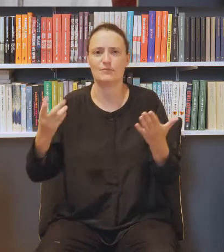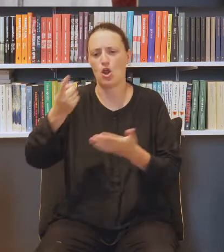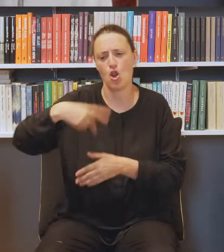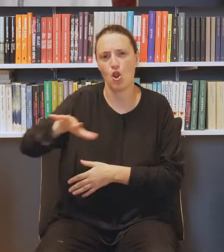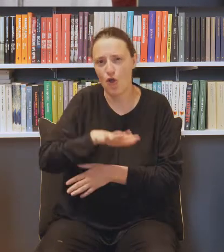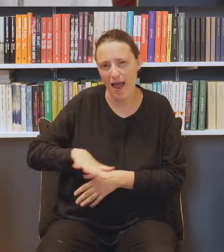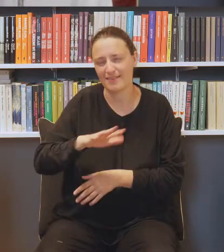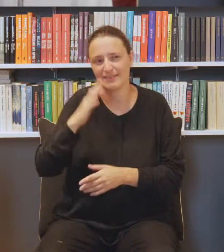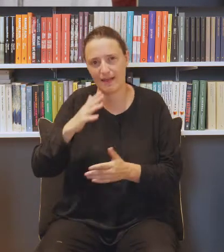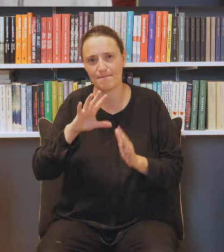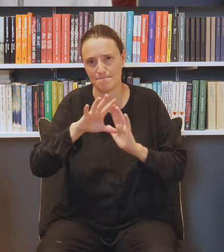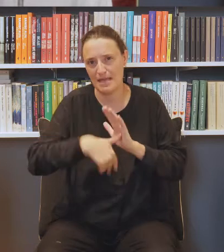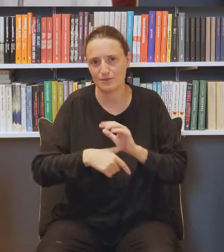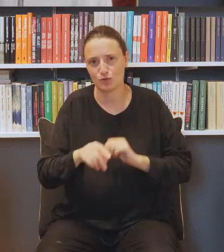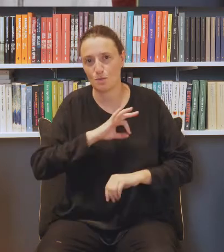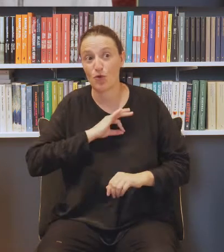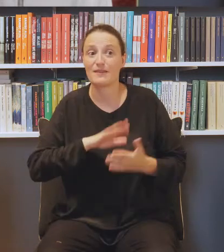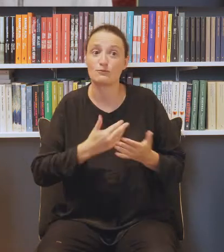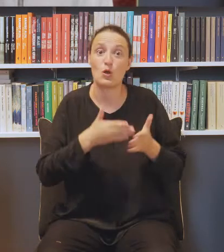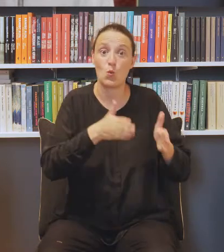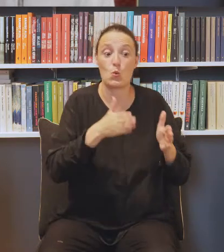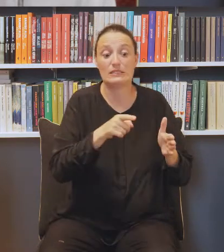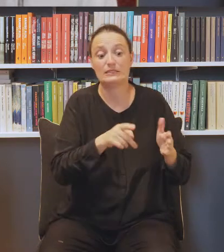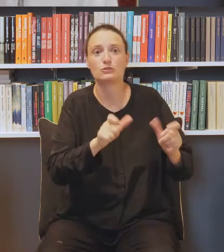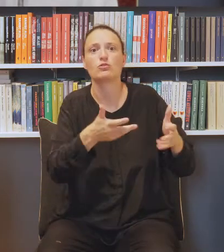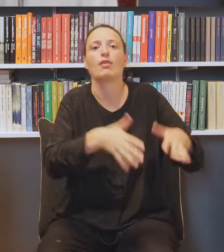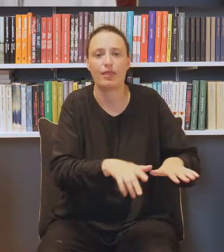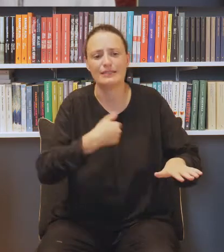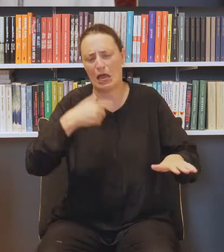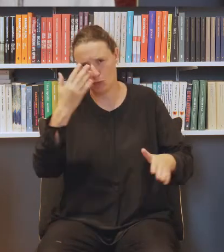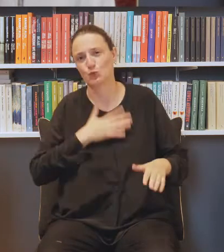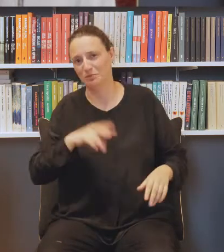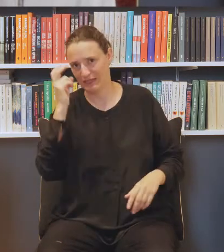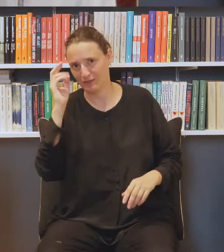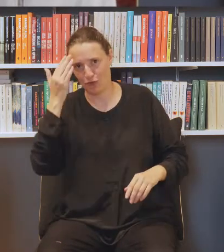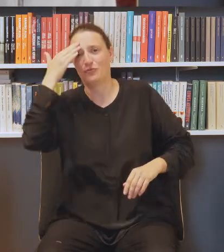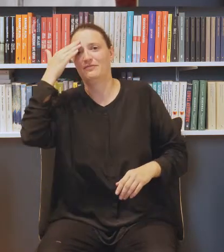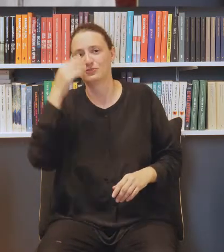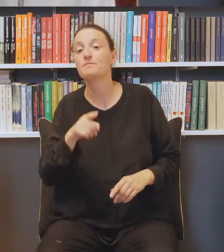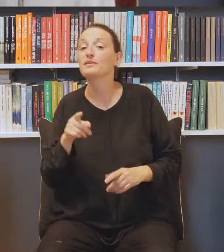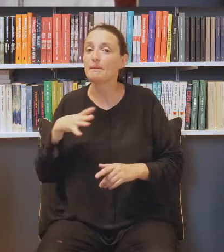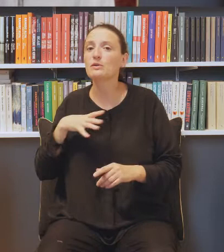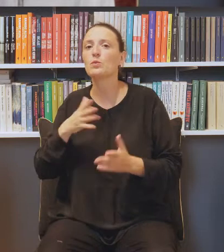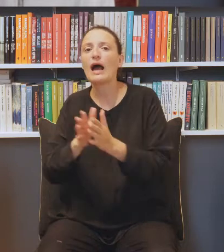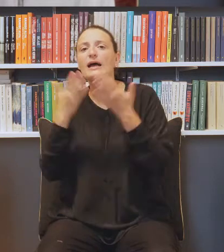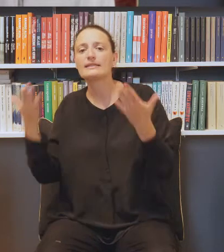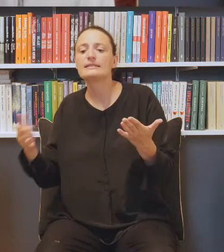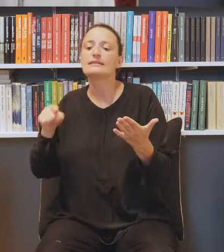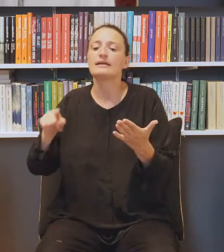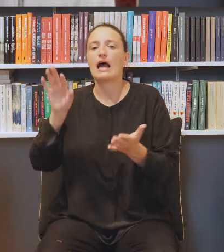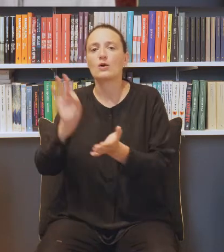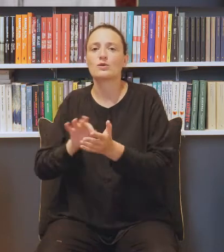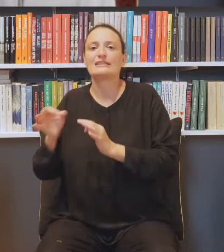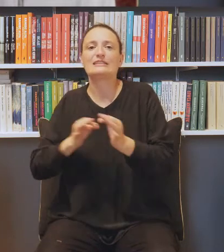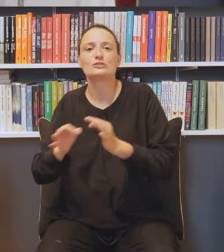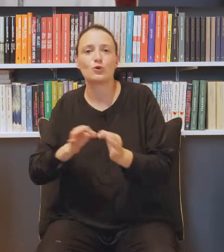co się dzieje w mieście, czy jakaś ulica się zapadła, czy coś. No i to była historia miłosna z naszym miastem w tle. Dora Diament